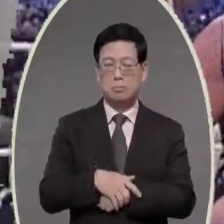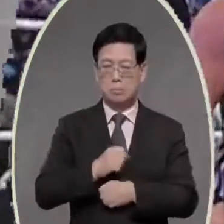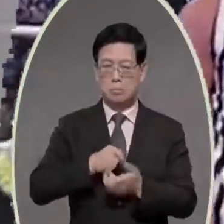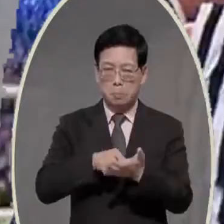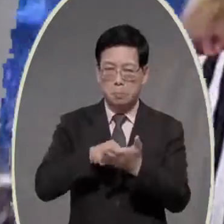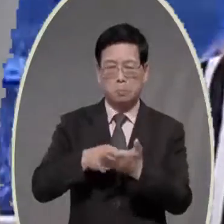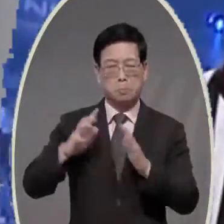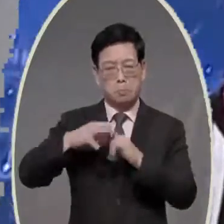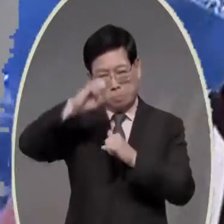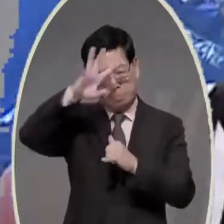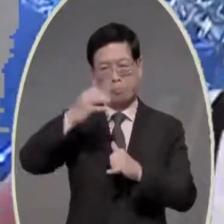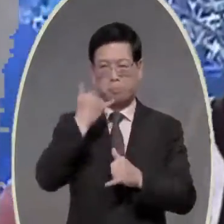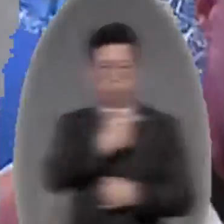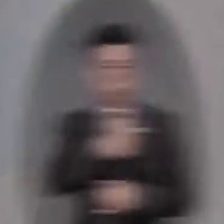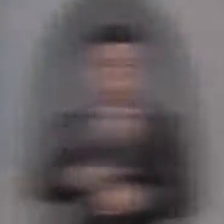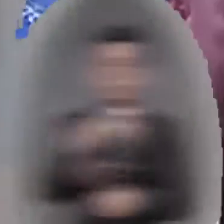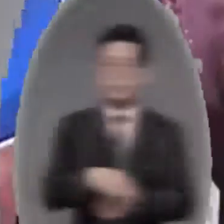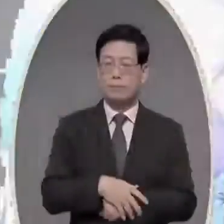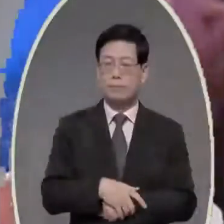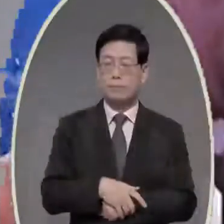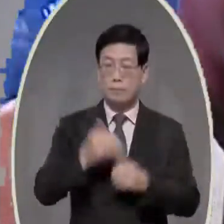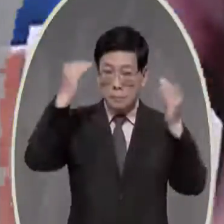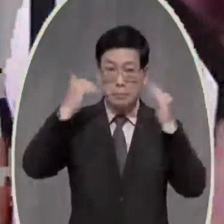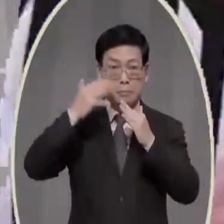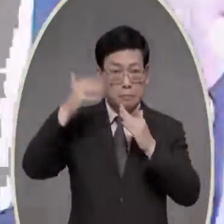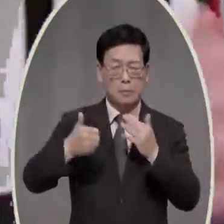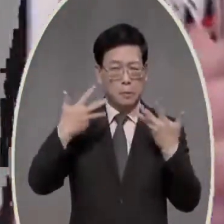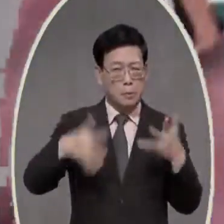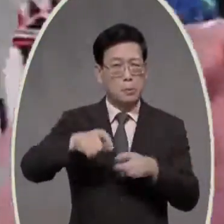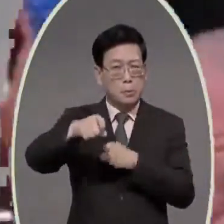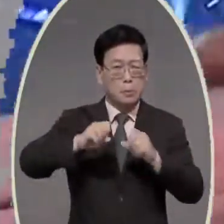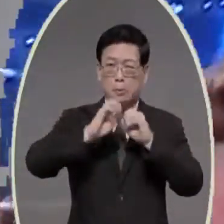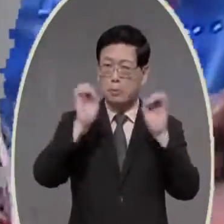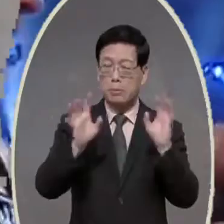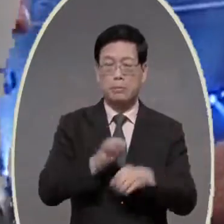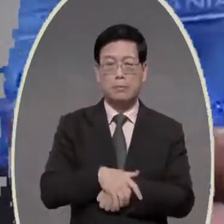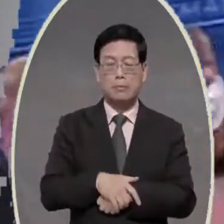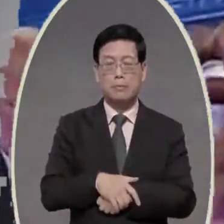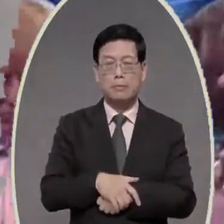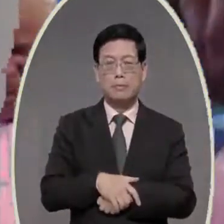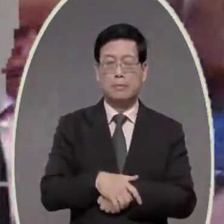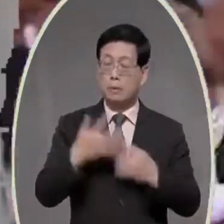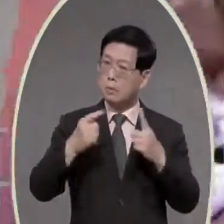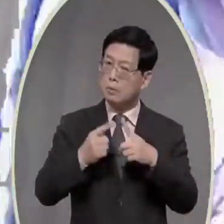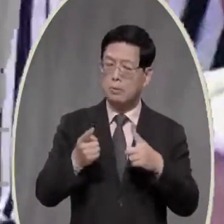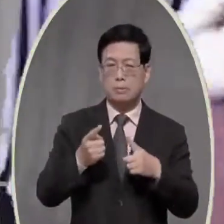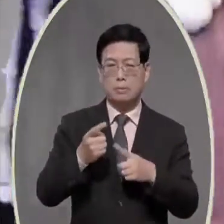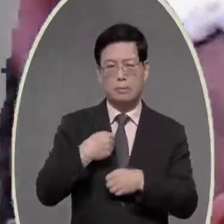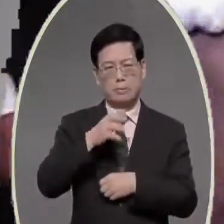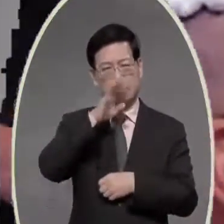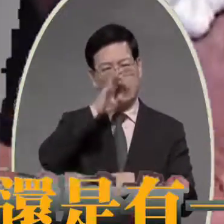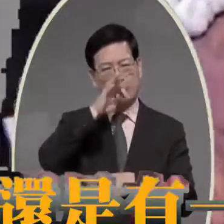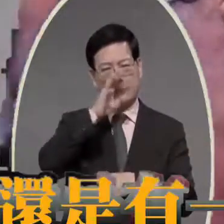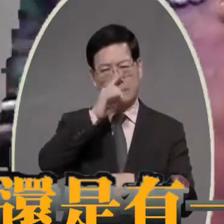争取国民党的这个候选人。韩市长很多的政策的宣示，很多的许多人都在觉